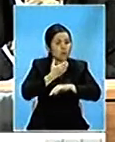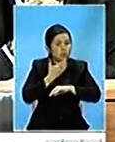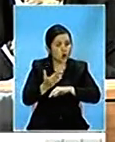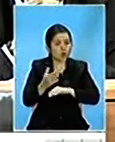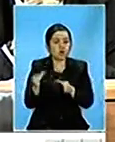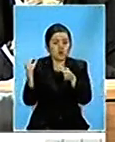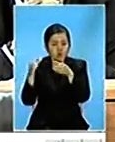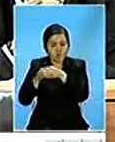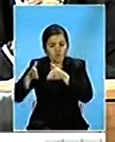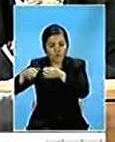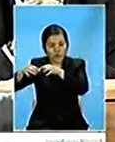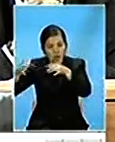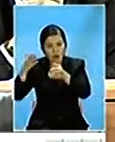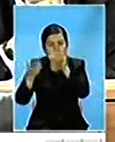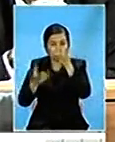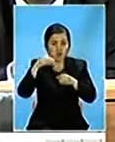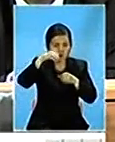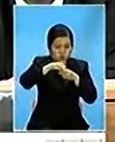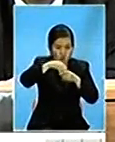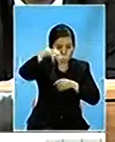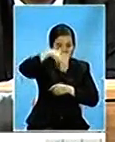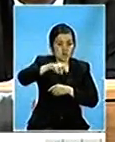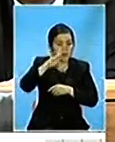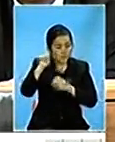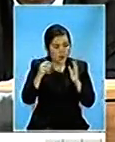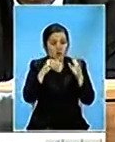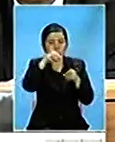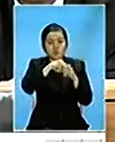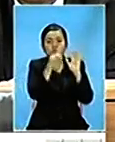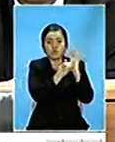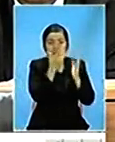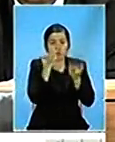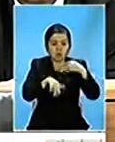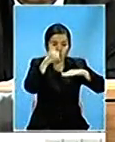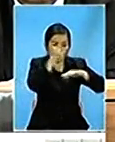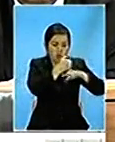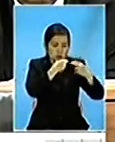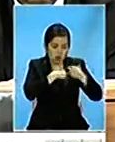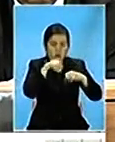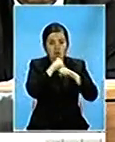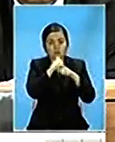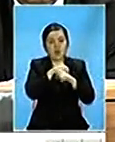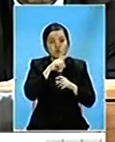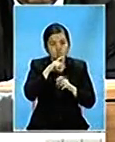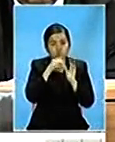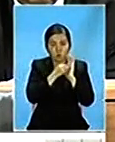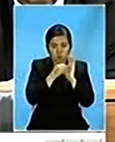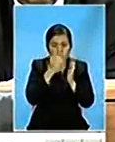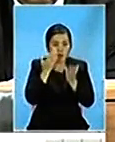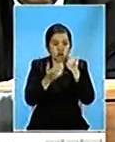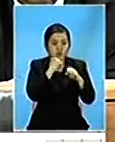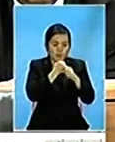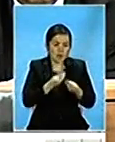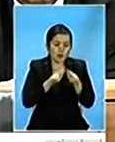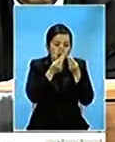คฝ่ายค้านเนี่ยไม่ว่าจะเป็นในสภาหรือในกรุงเทพมหานครซึ่งท่านผู้ว่าสุขุมพันธ์ท่านทำงานอยู่เนี่ยล้วนแล้วแต่ทำงานเพื่อประชา